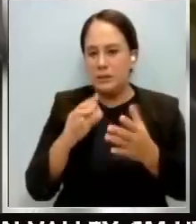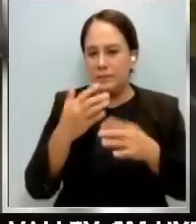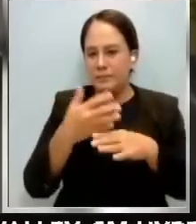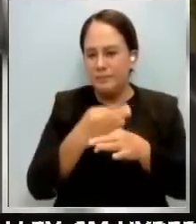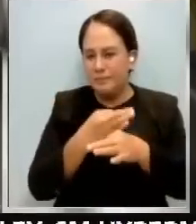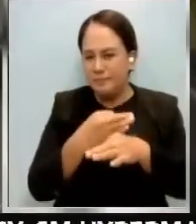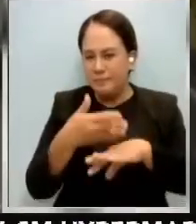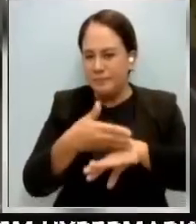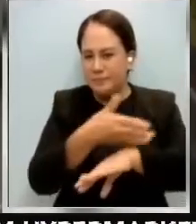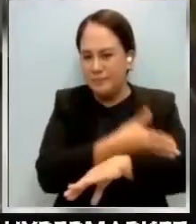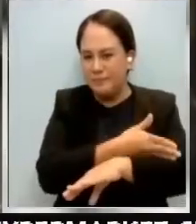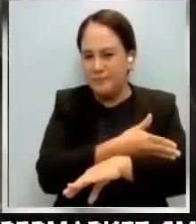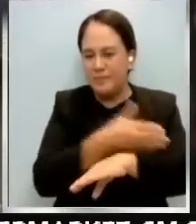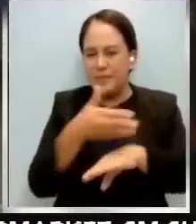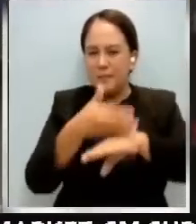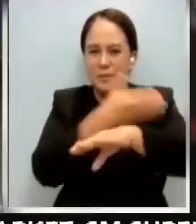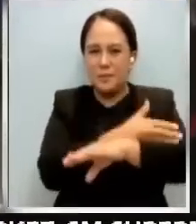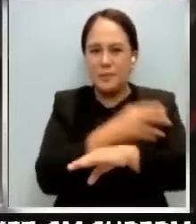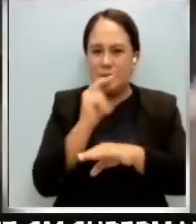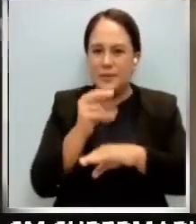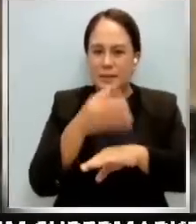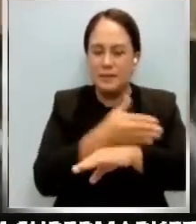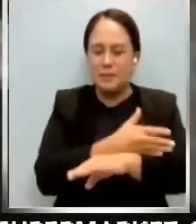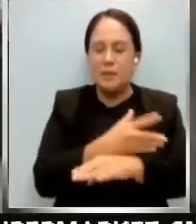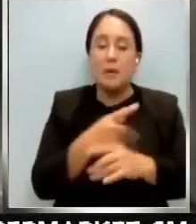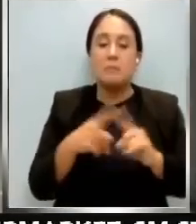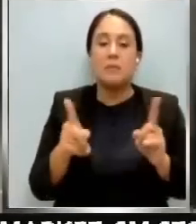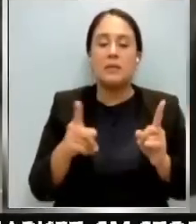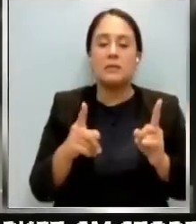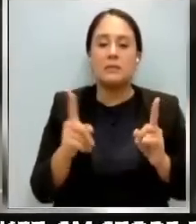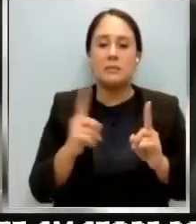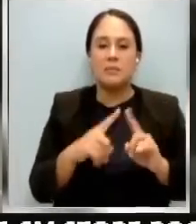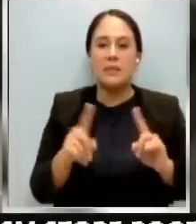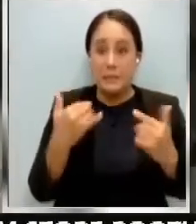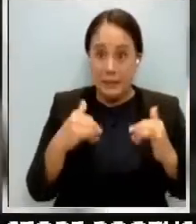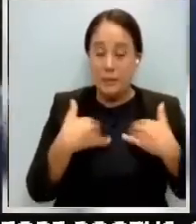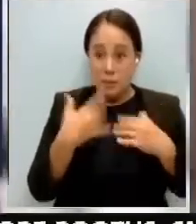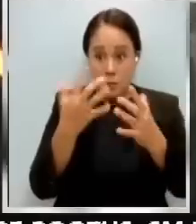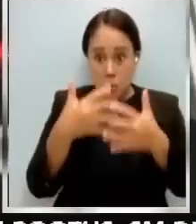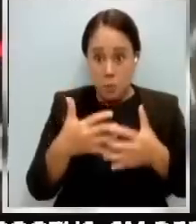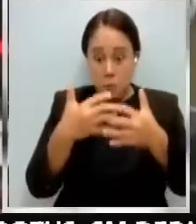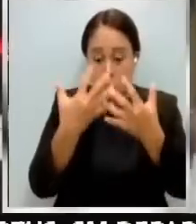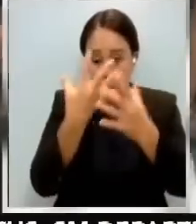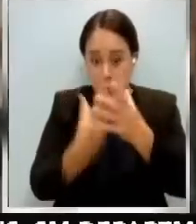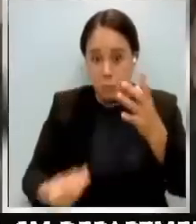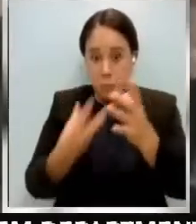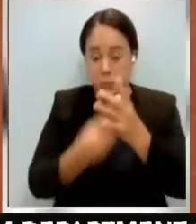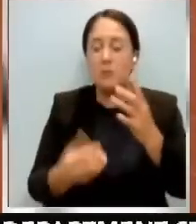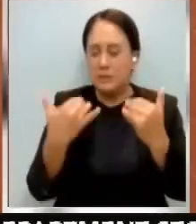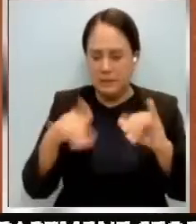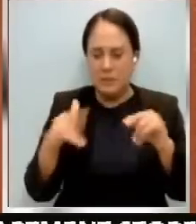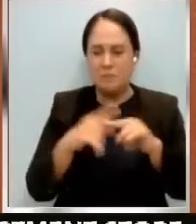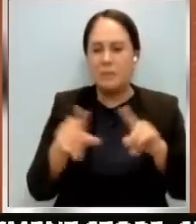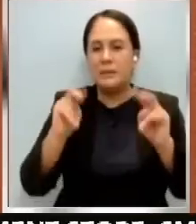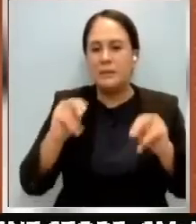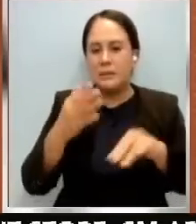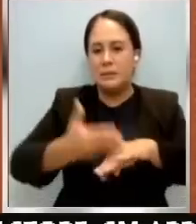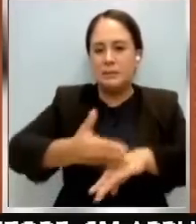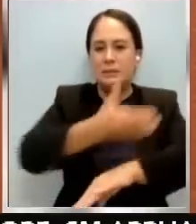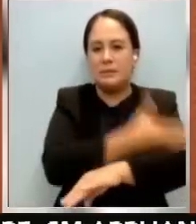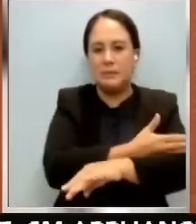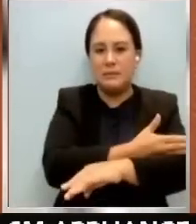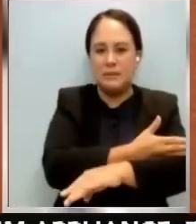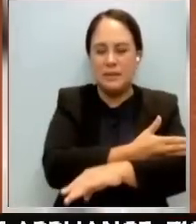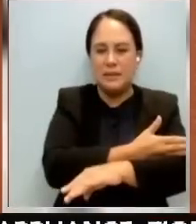I-upgrade daw nila yung ano yung pump. Pero ano siya, gumagana ang pump. Kaya lang i-upgrade daw nila. Iba po yun, public works